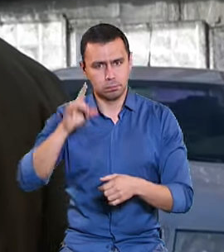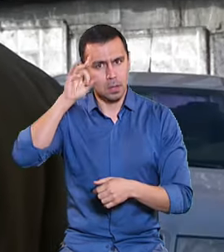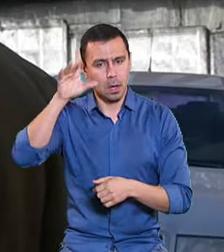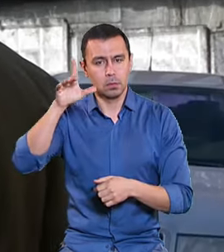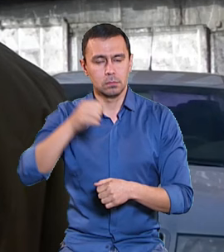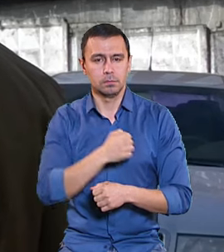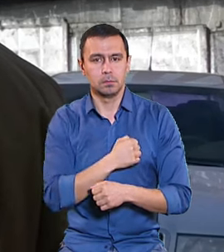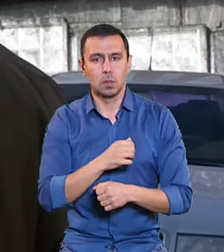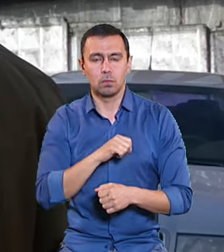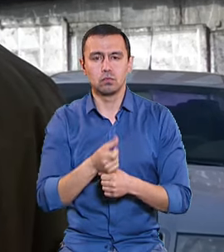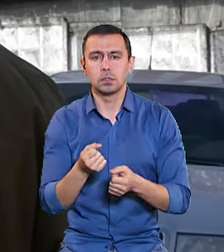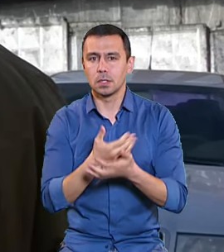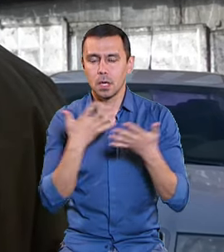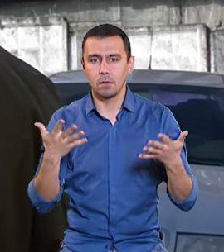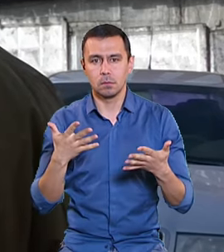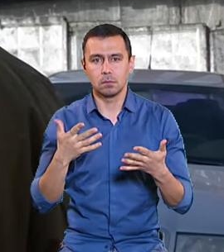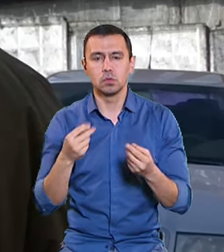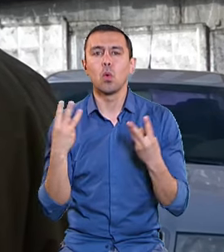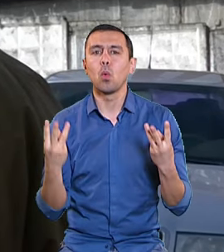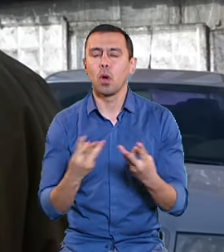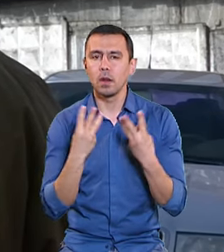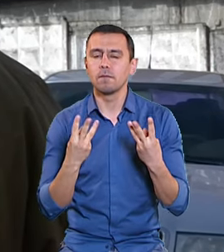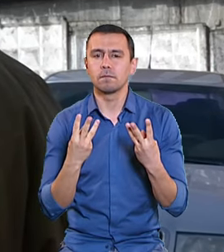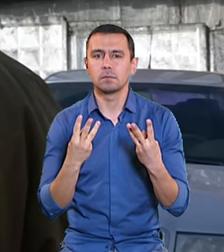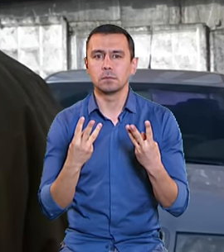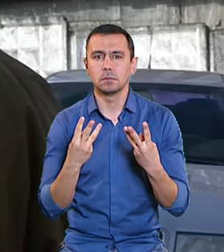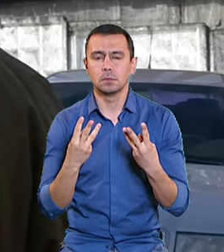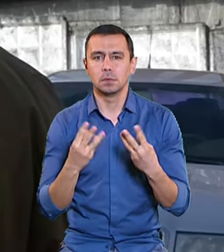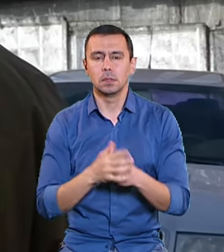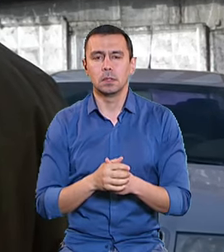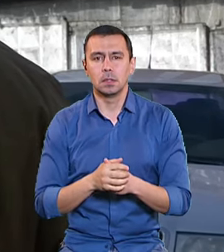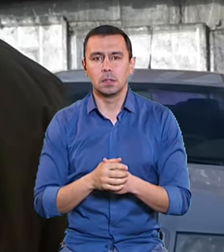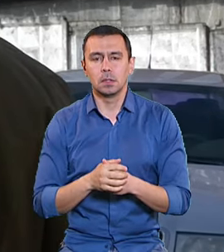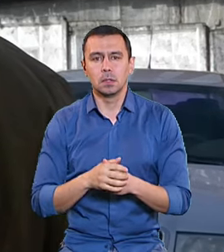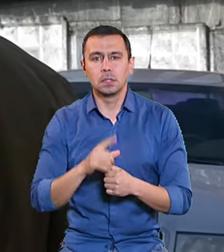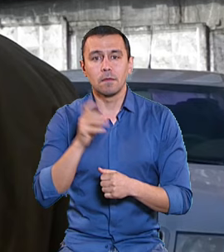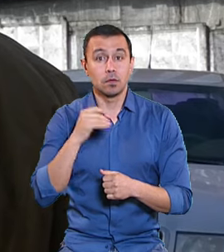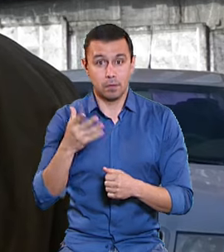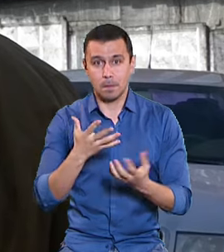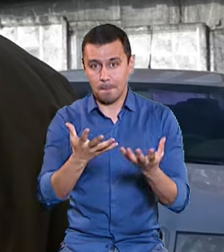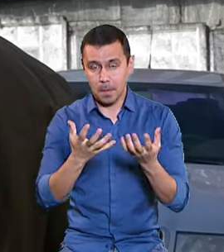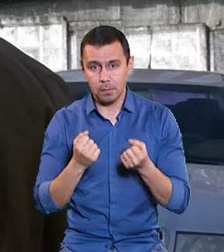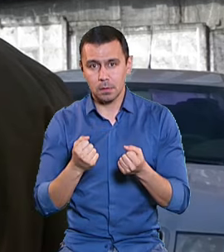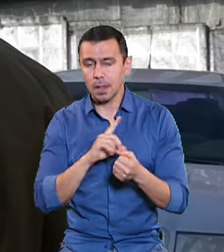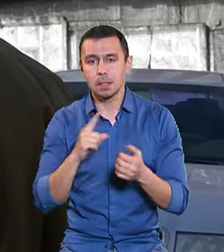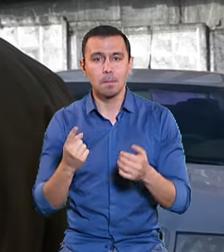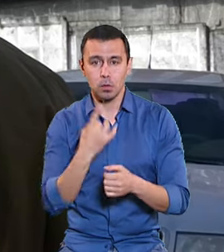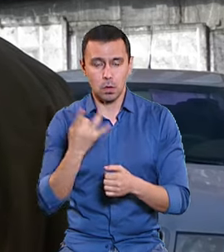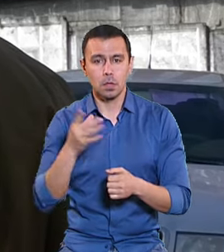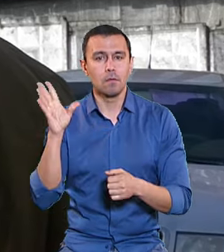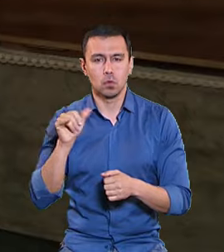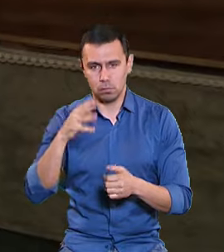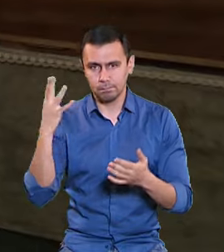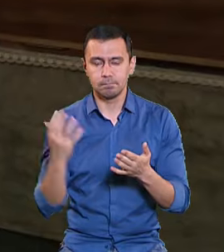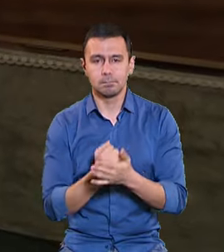Був дуже яскравий, дуже, знаєте, горів. За все, що він брався, може не з першого разу, але все у нього